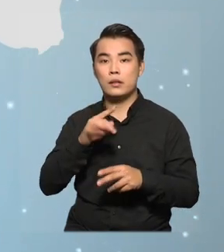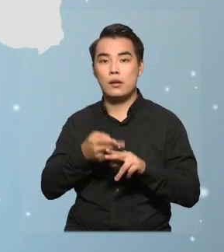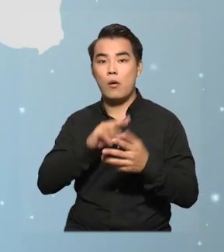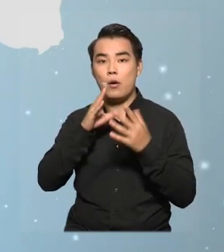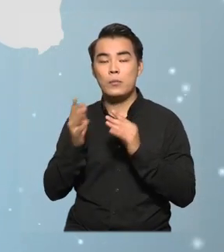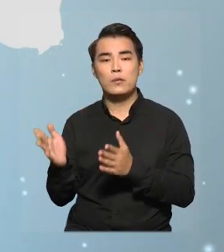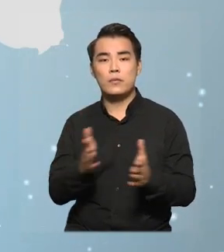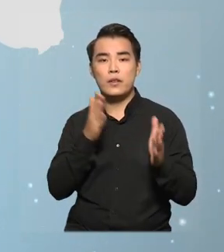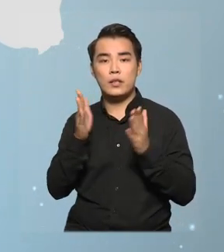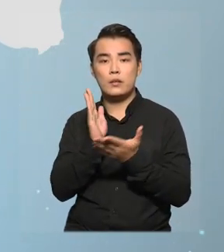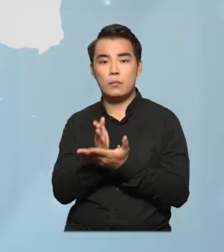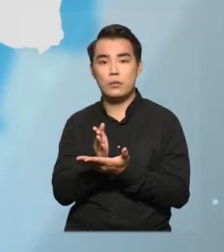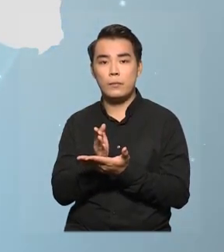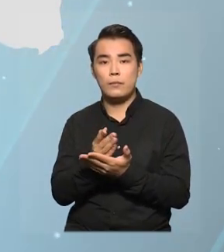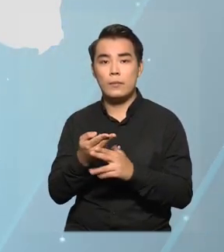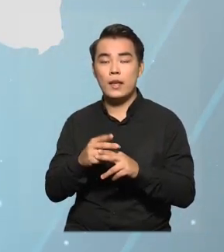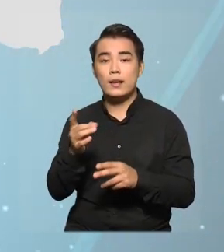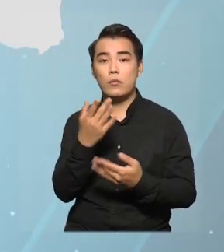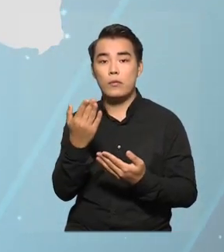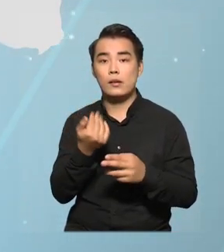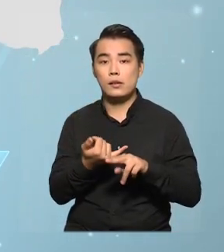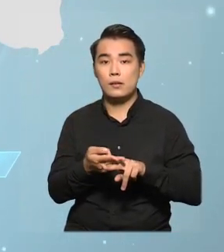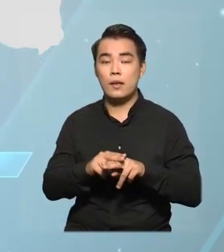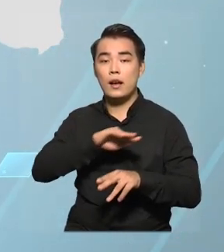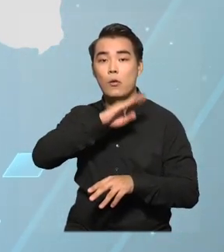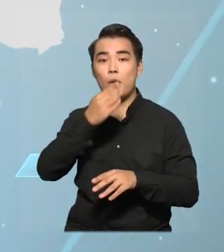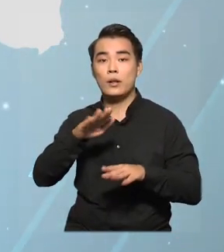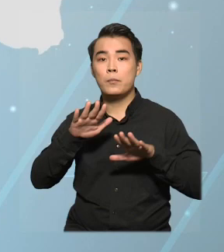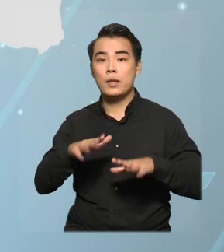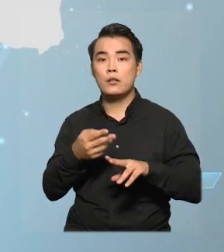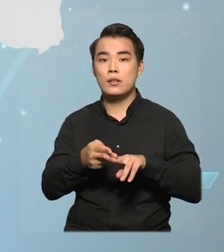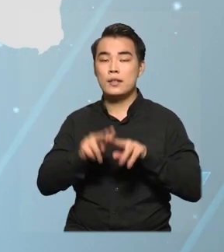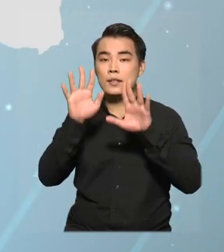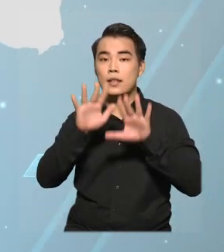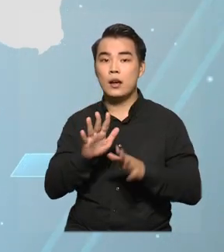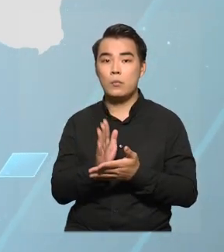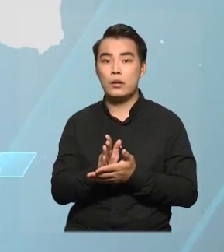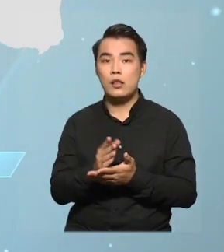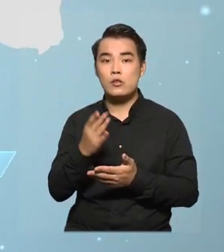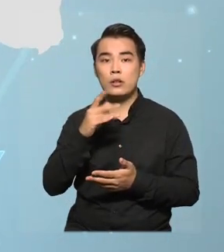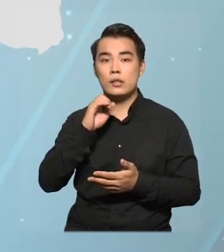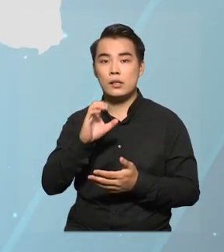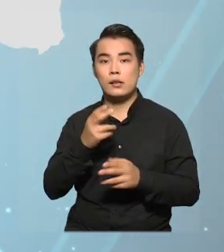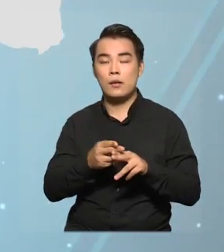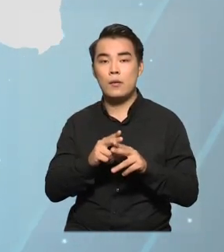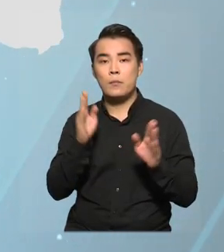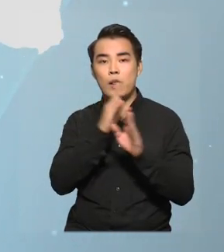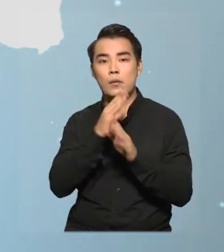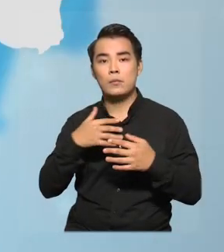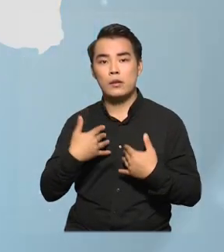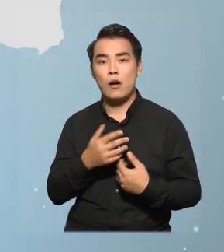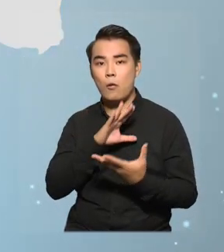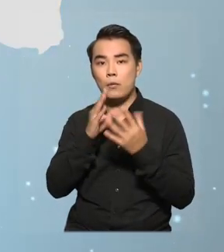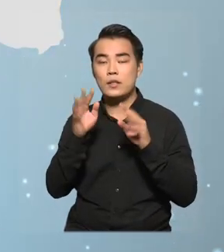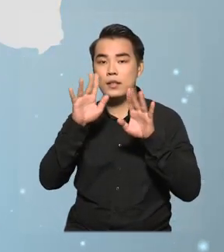жететін қатты жел соғады. Ал республиканың таулы аймақтарына қар түсуі мүмкін. Шығыста да ауа райы құбылып, қар жауады деген